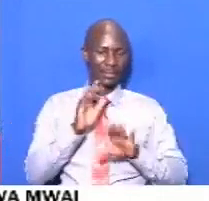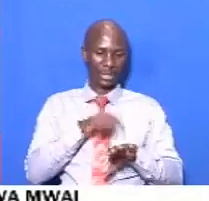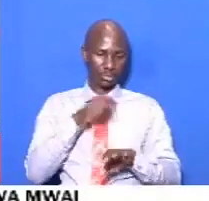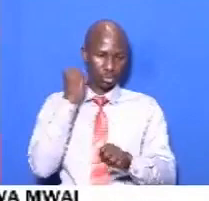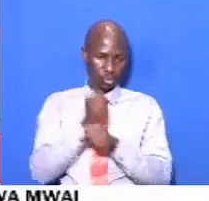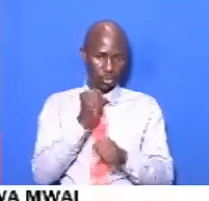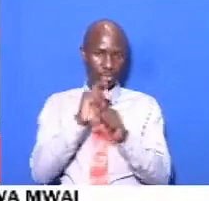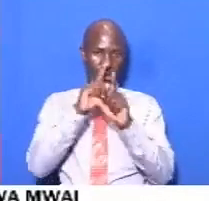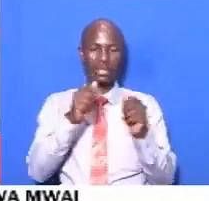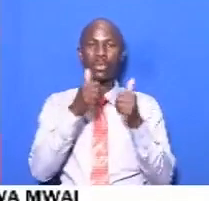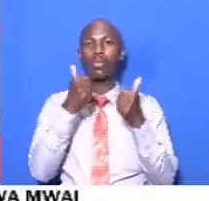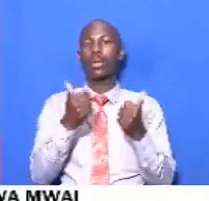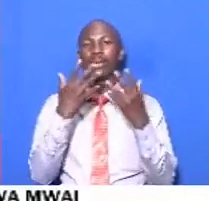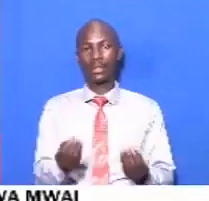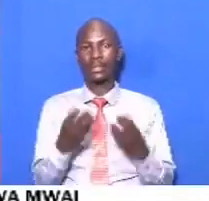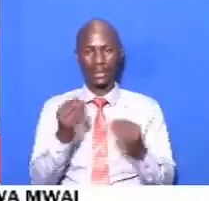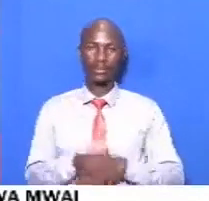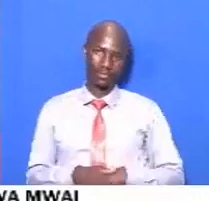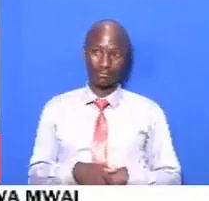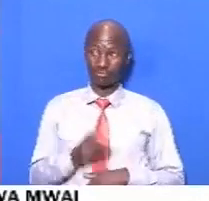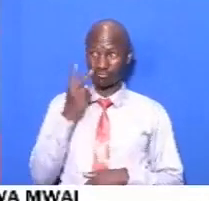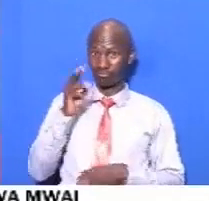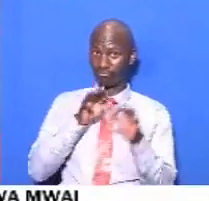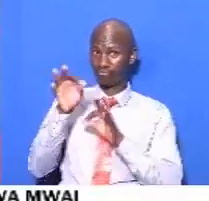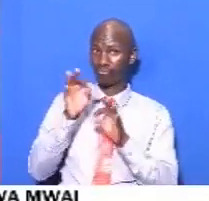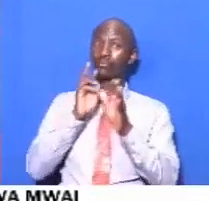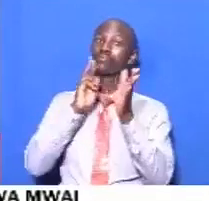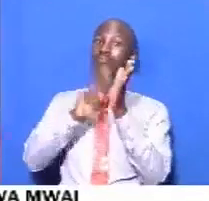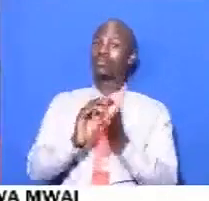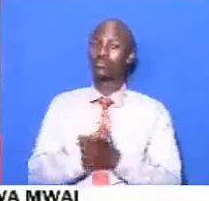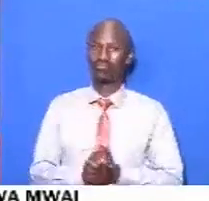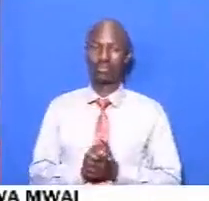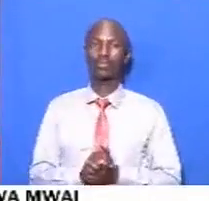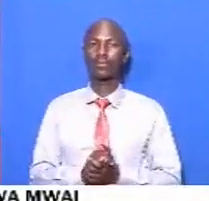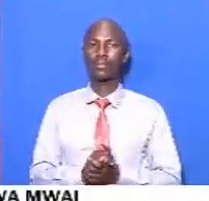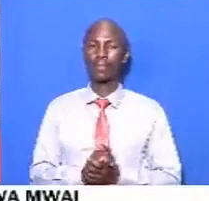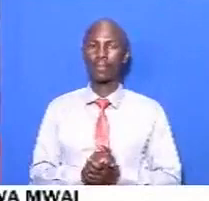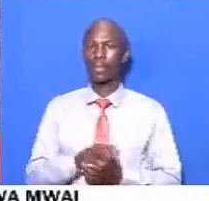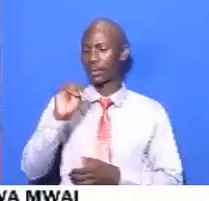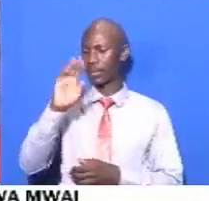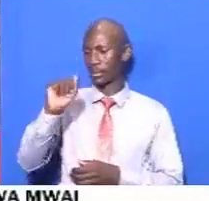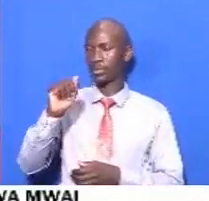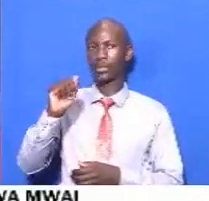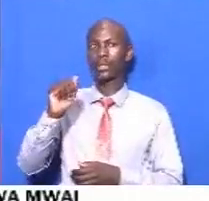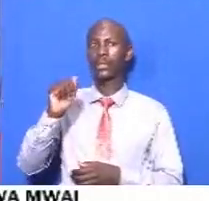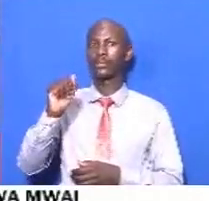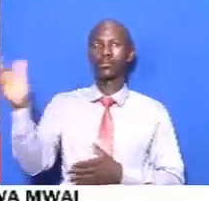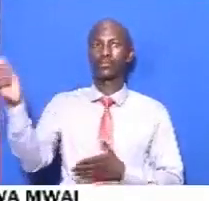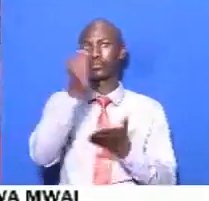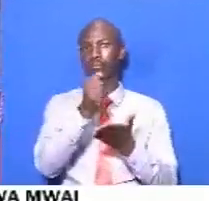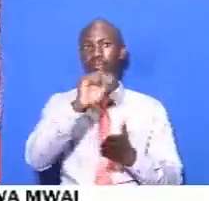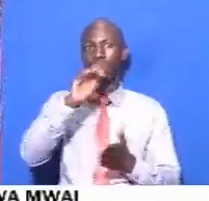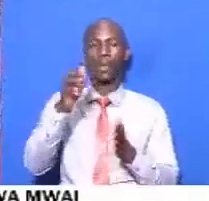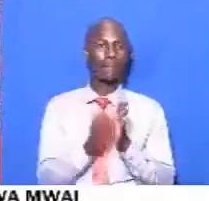mitiani vandhi ya Kenya. Kennedy Muthoka na iripoti. MCA mwoloote ni chama cha wepandhini wa mbunge ya kaunti ya